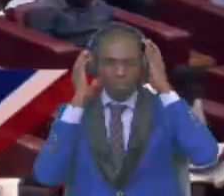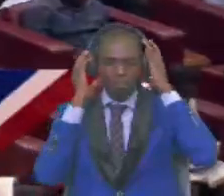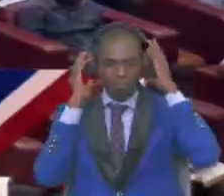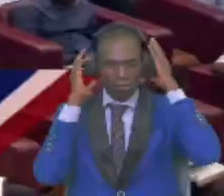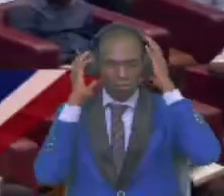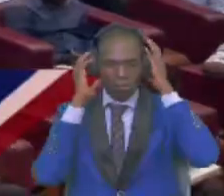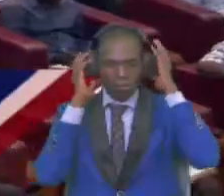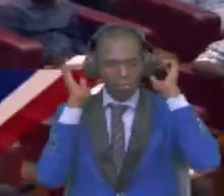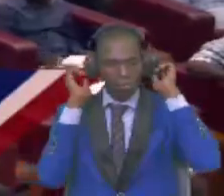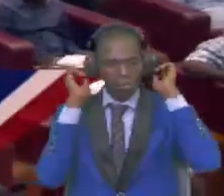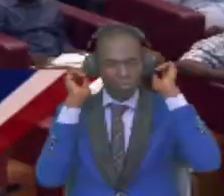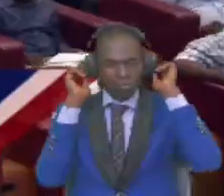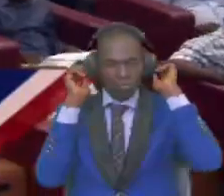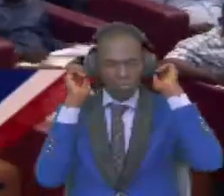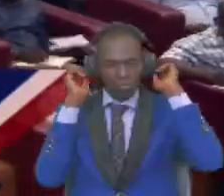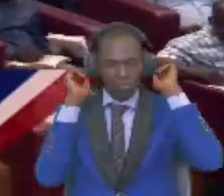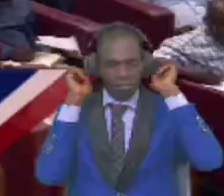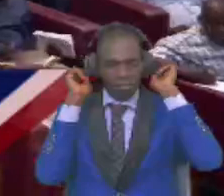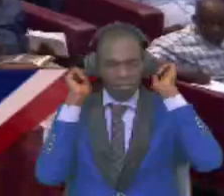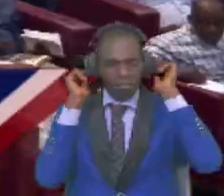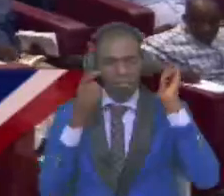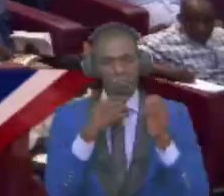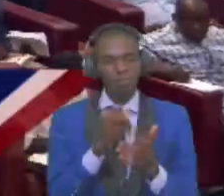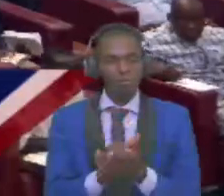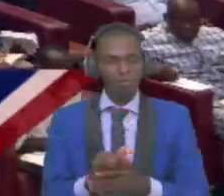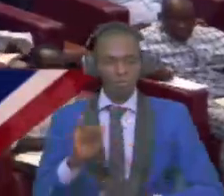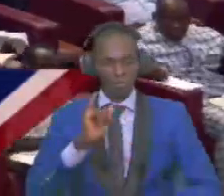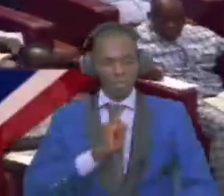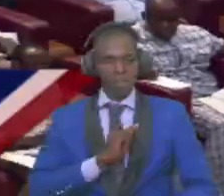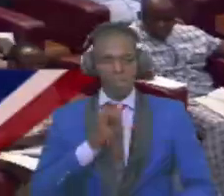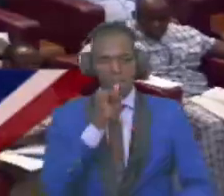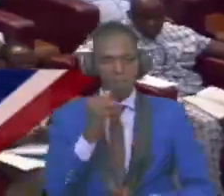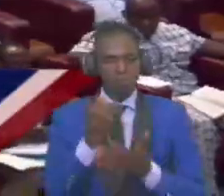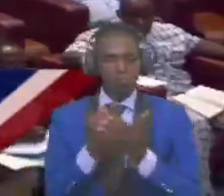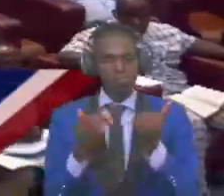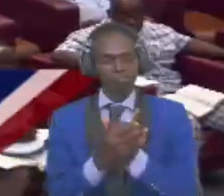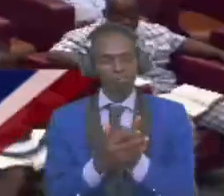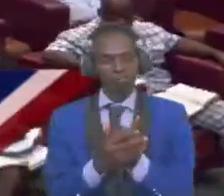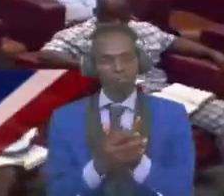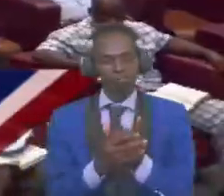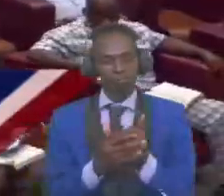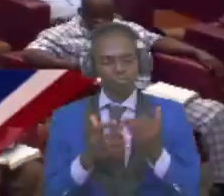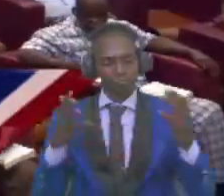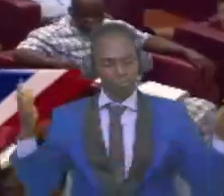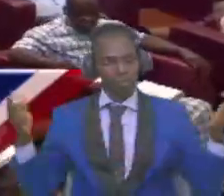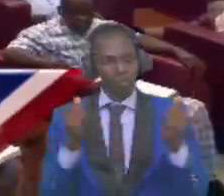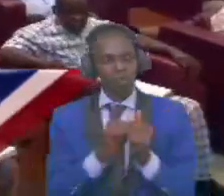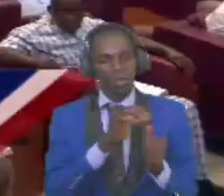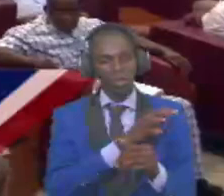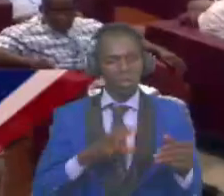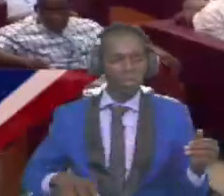verser 20 jeff été crucifié avec rester ici je vis